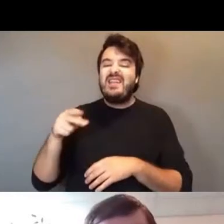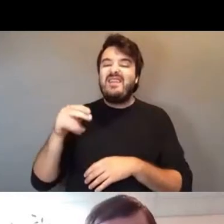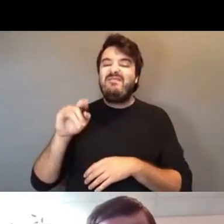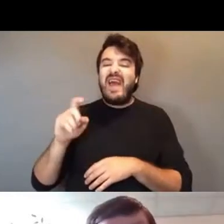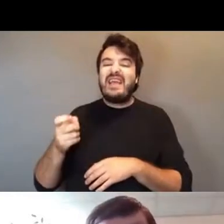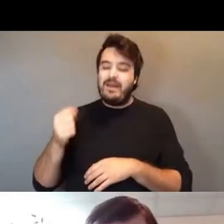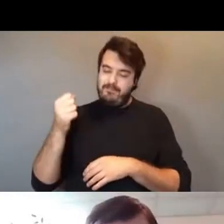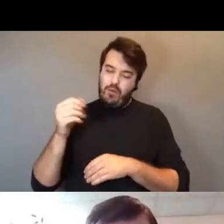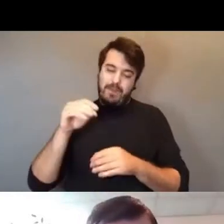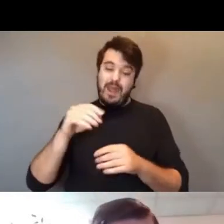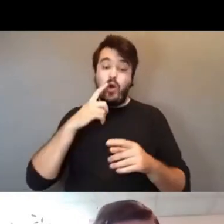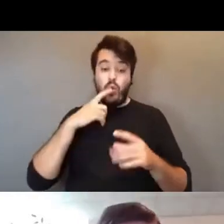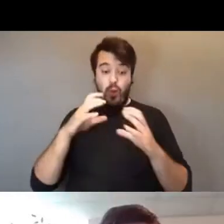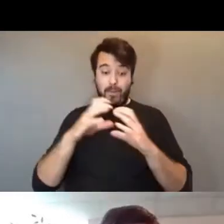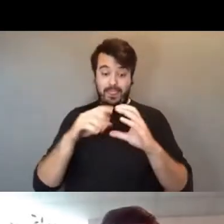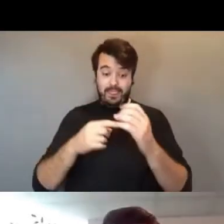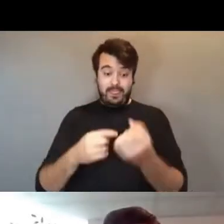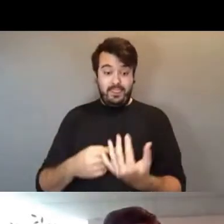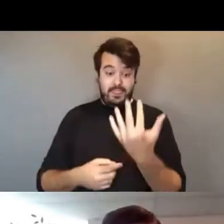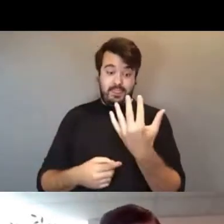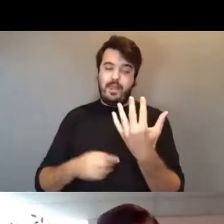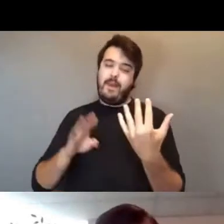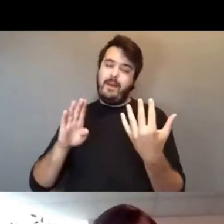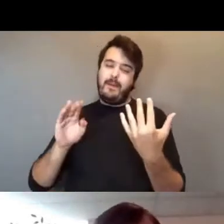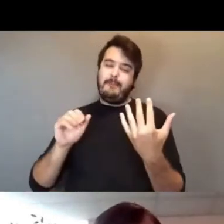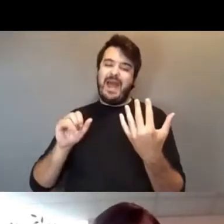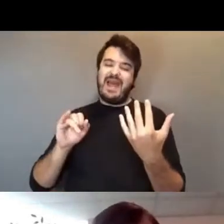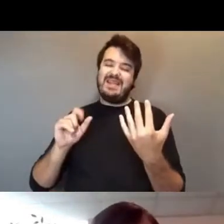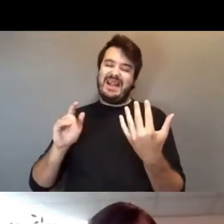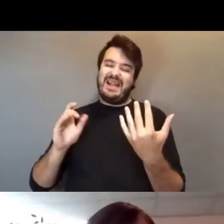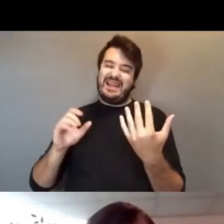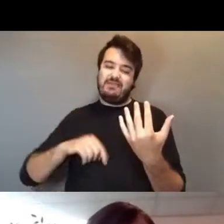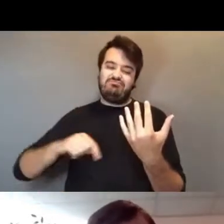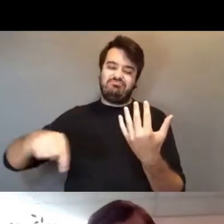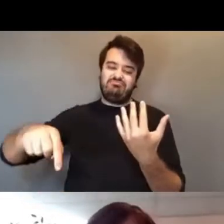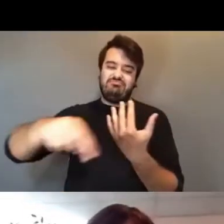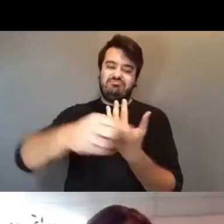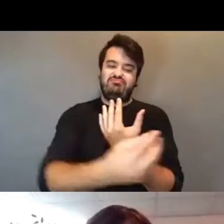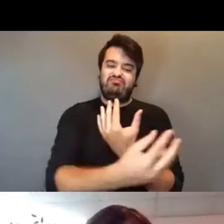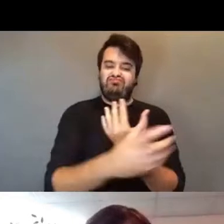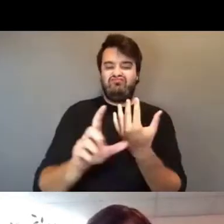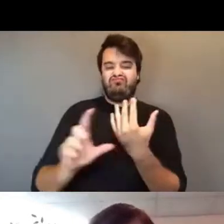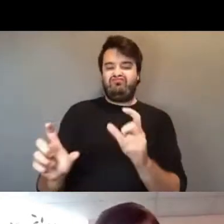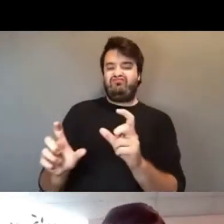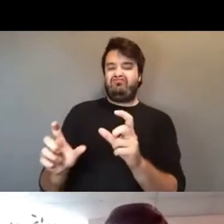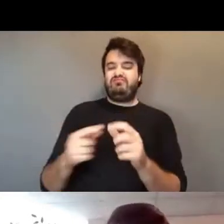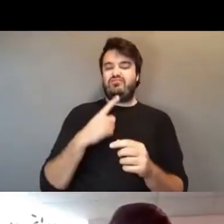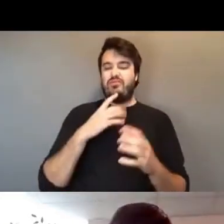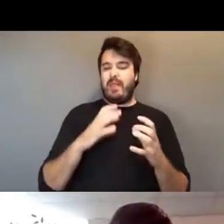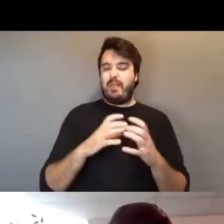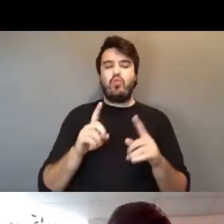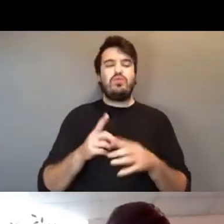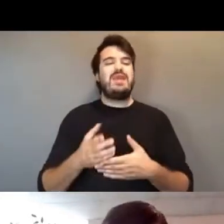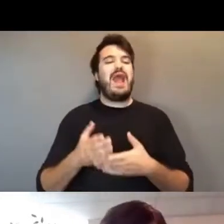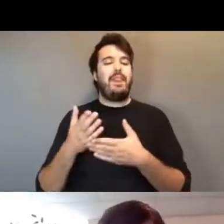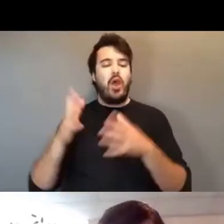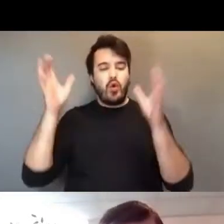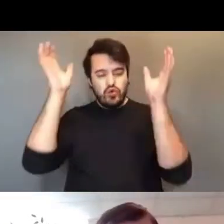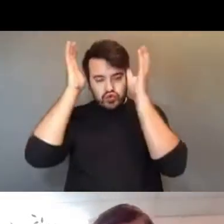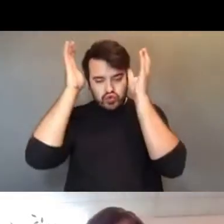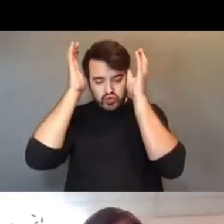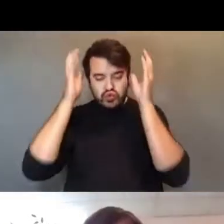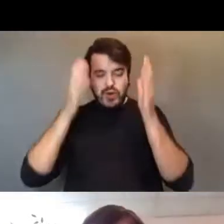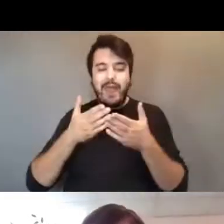vos tomates au jardin. Puis aussi, il va aider aux choux, aux